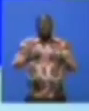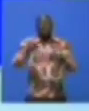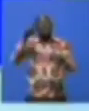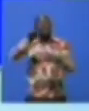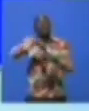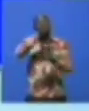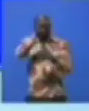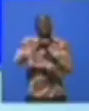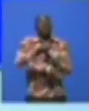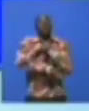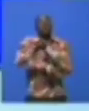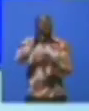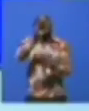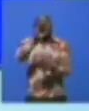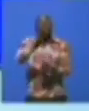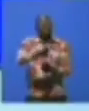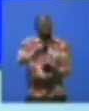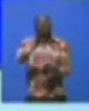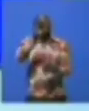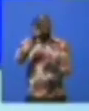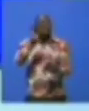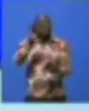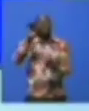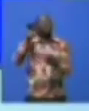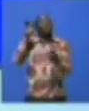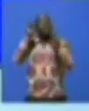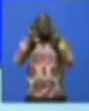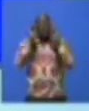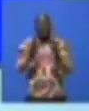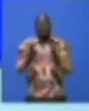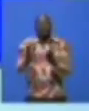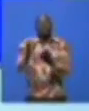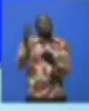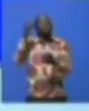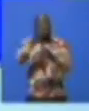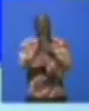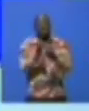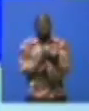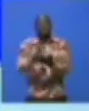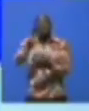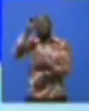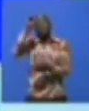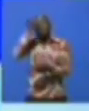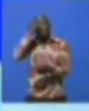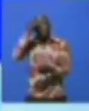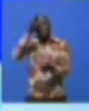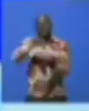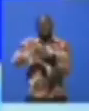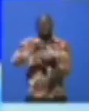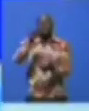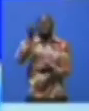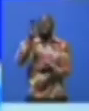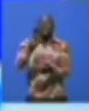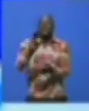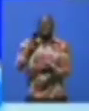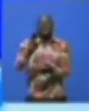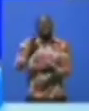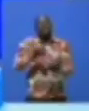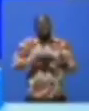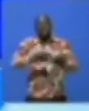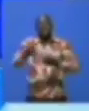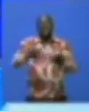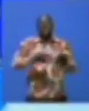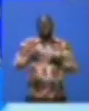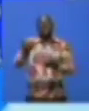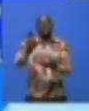des 4200 professeurs de collège recrutés par le gouvernement en 2016. Le point des échanges avec Moussa